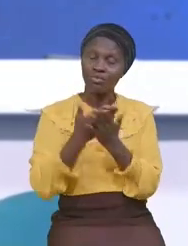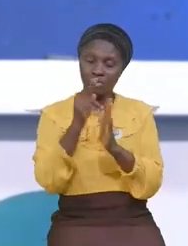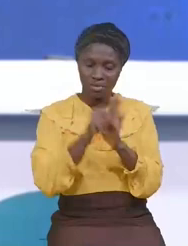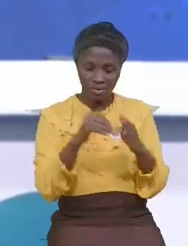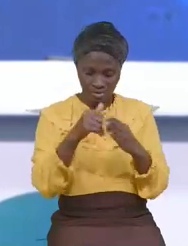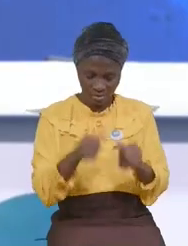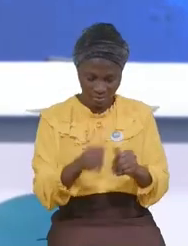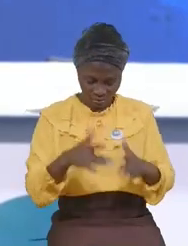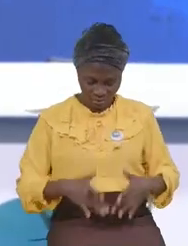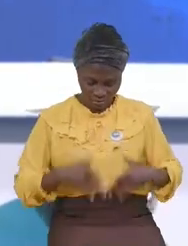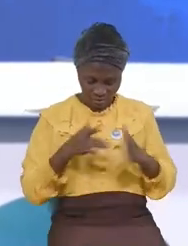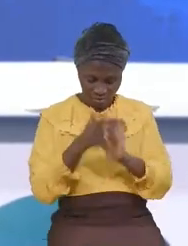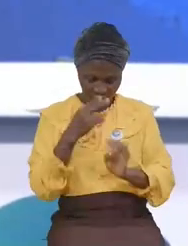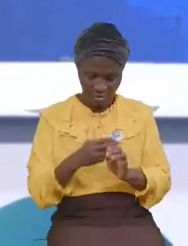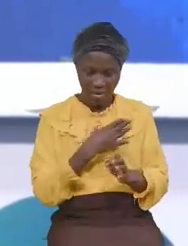vie.